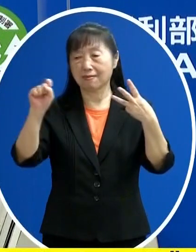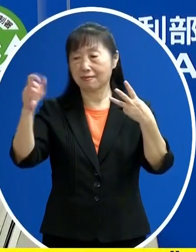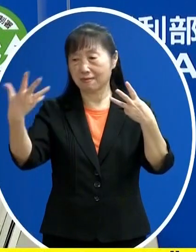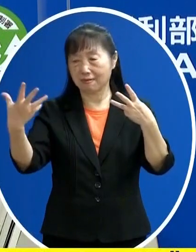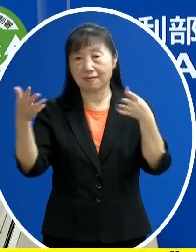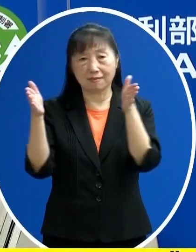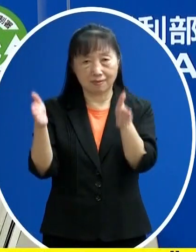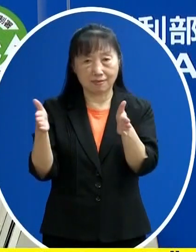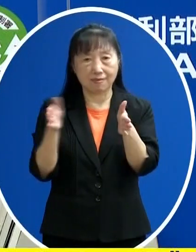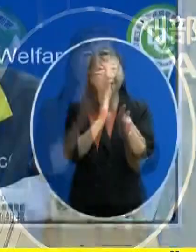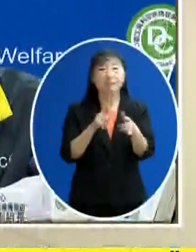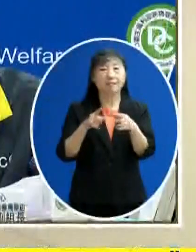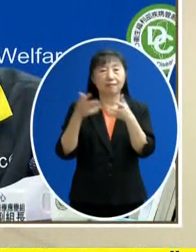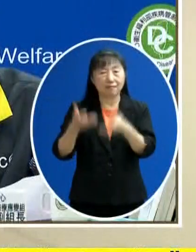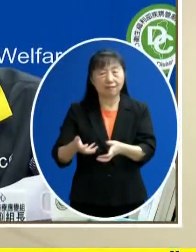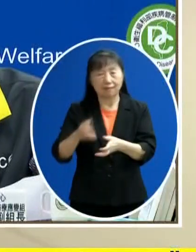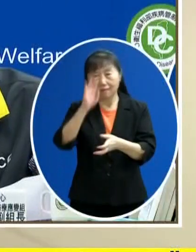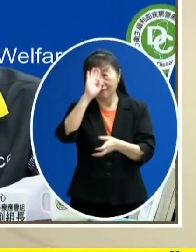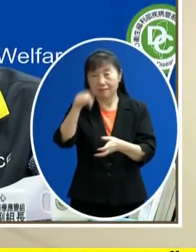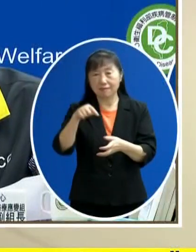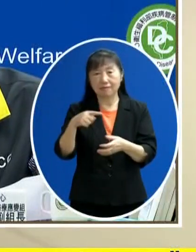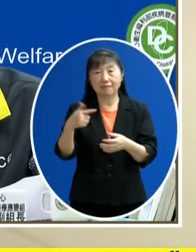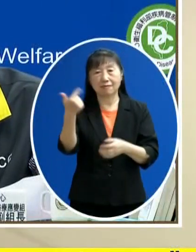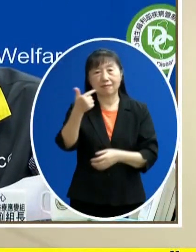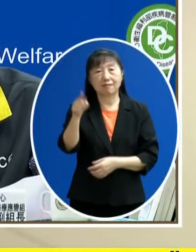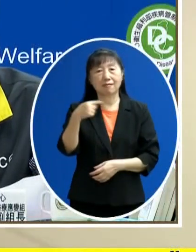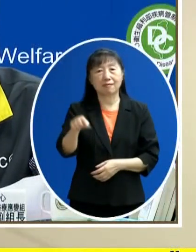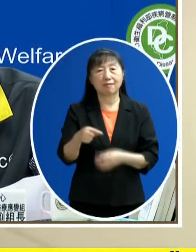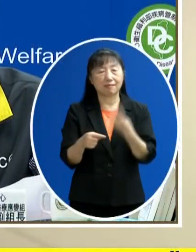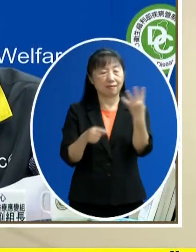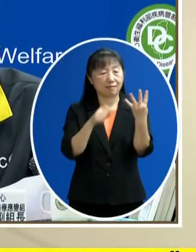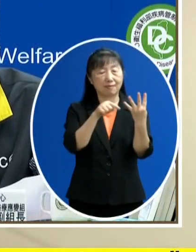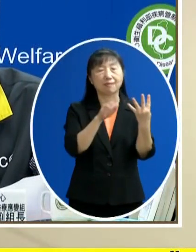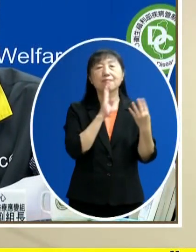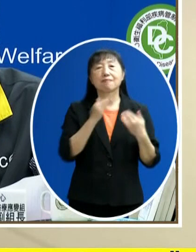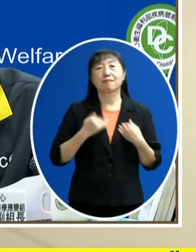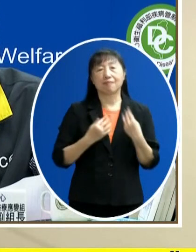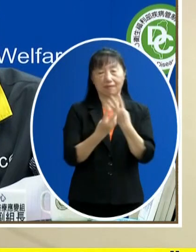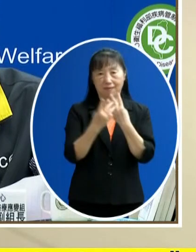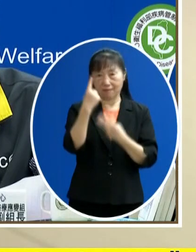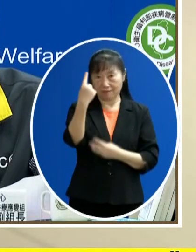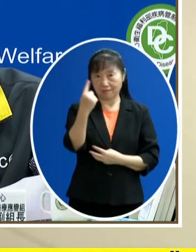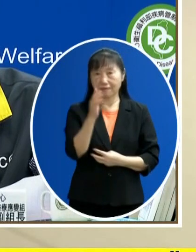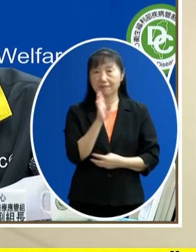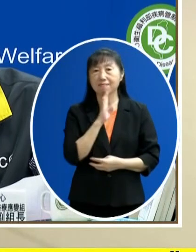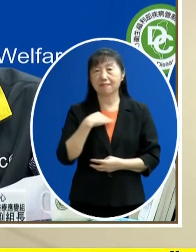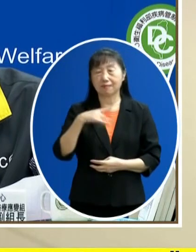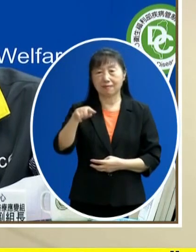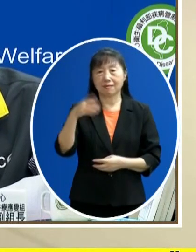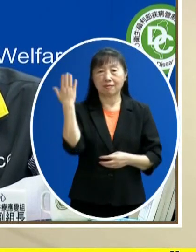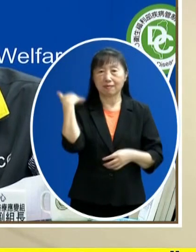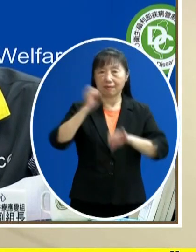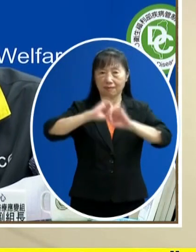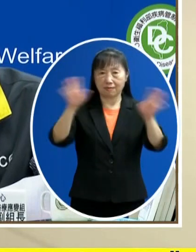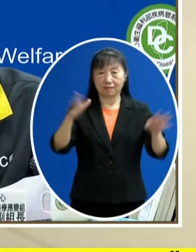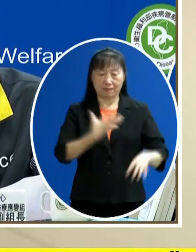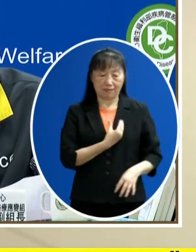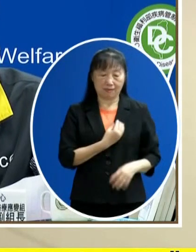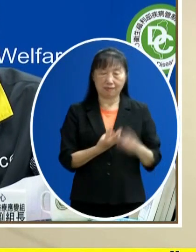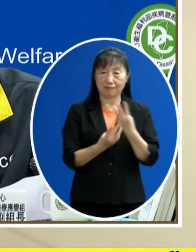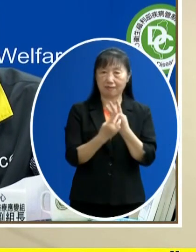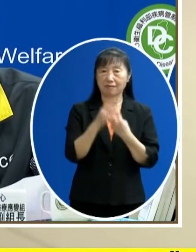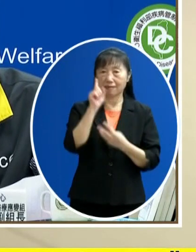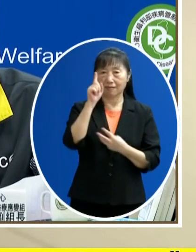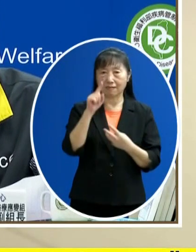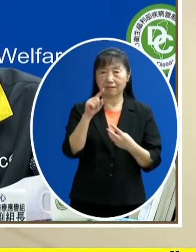龄层的重症个案是总共有6位其中4位是肺炎，一位是先前公布过的心肌炎，